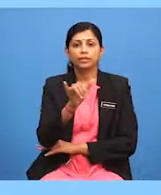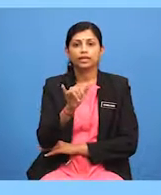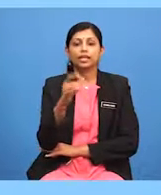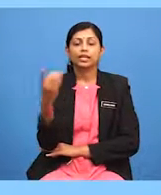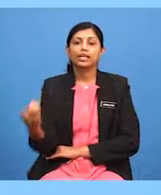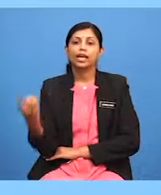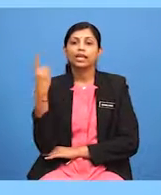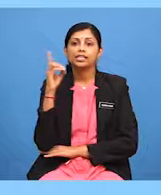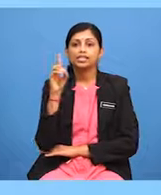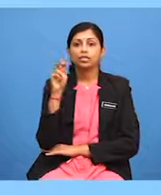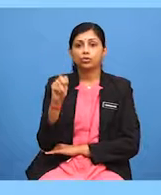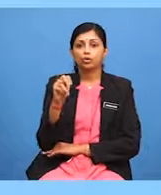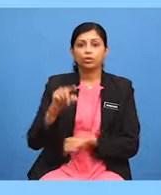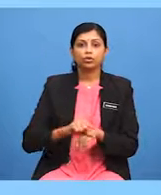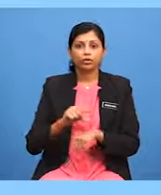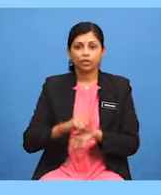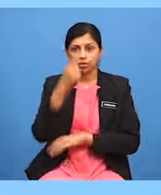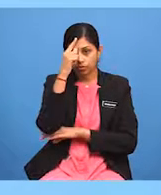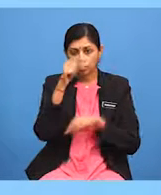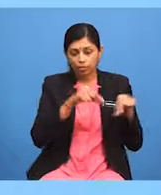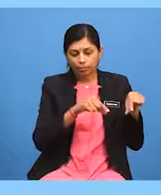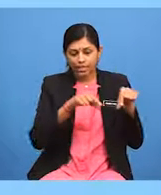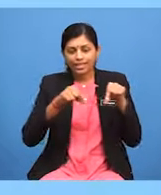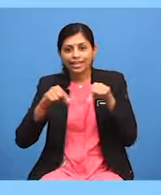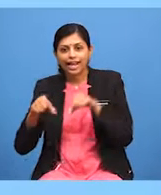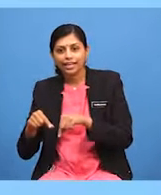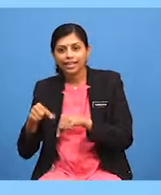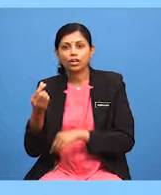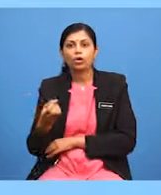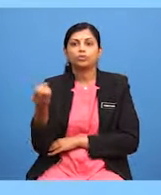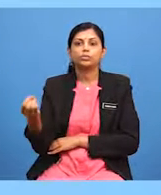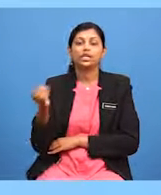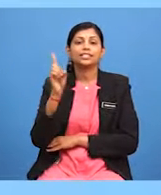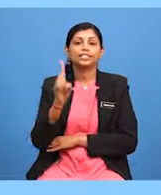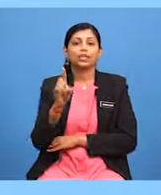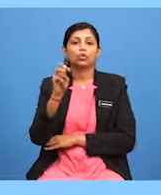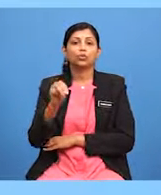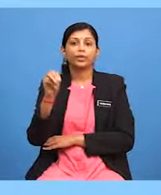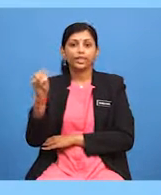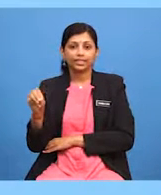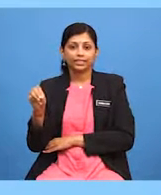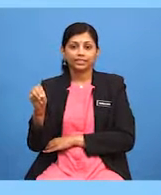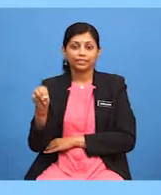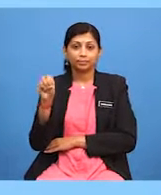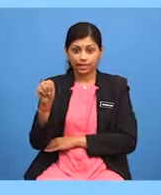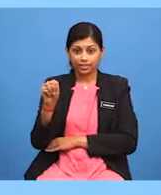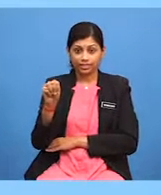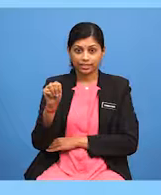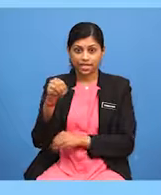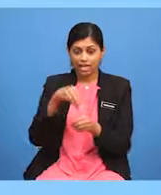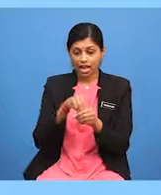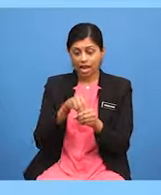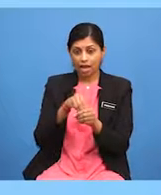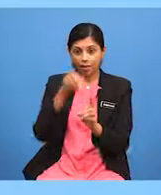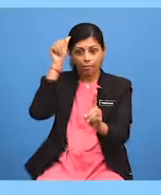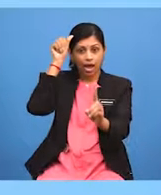daya yang digunakan untuk menggerakkan objek sejauh 1 meter dalam